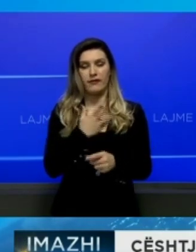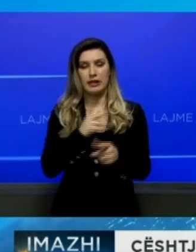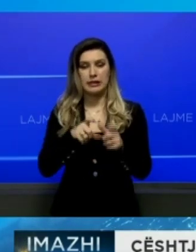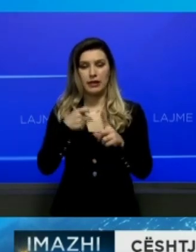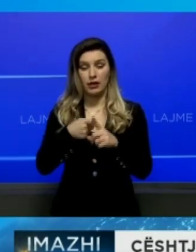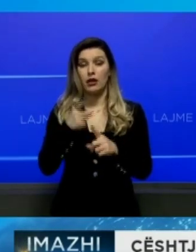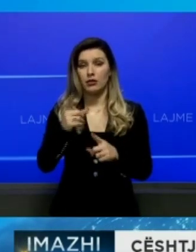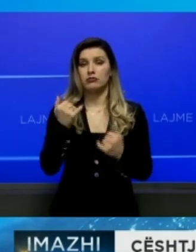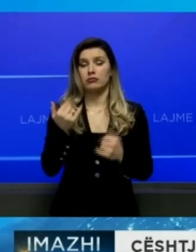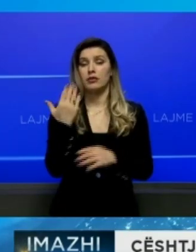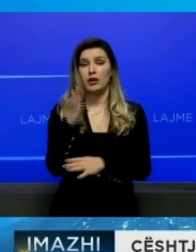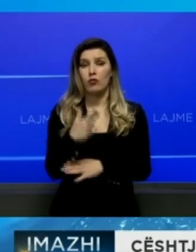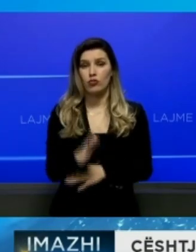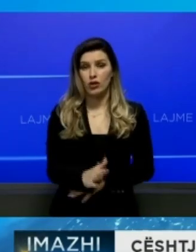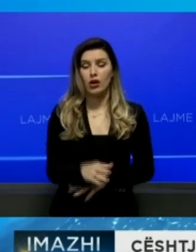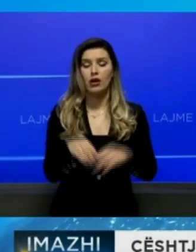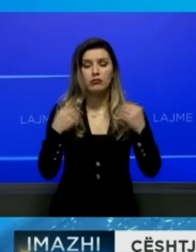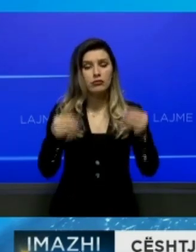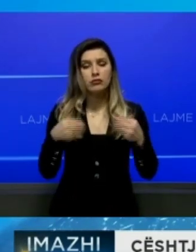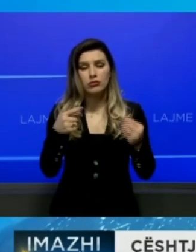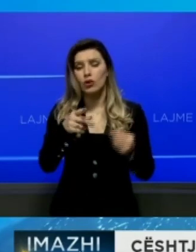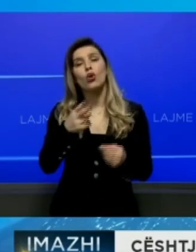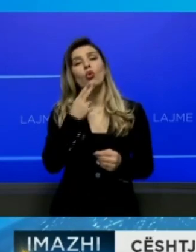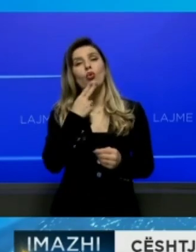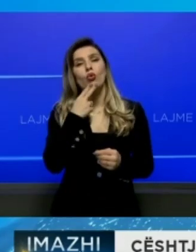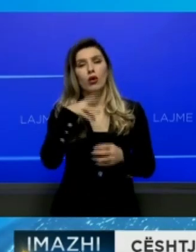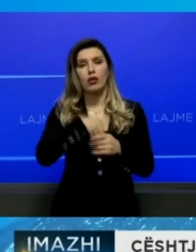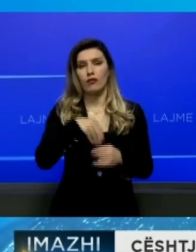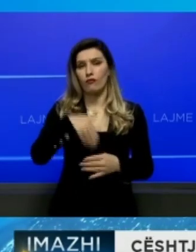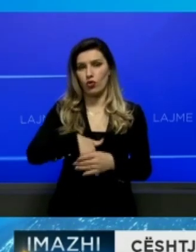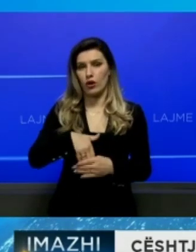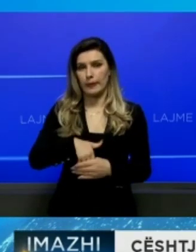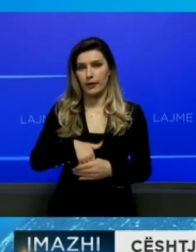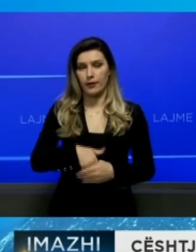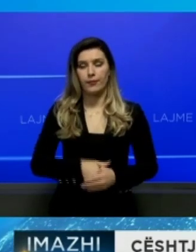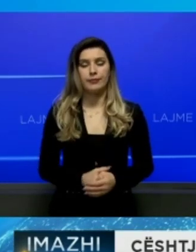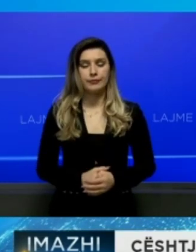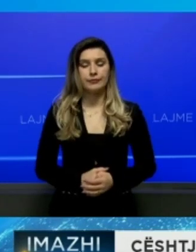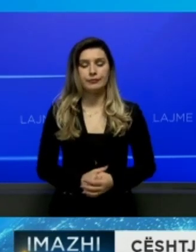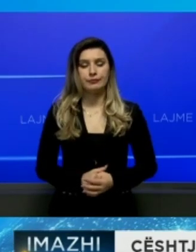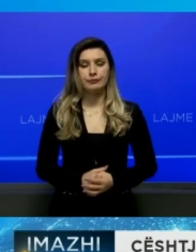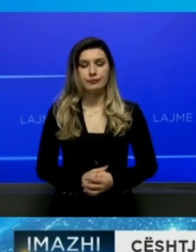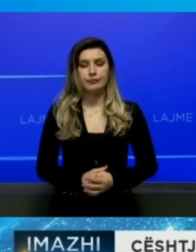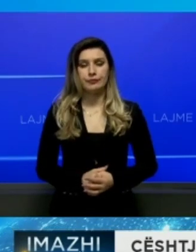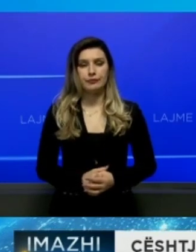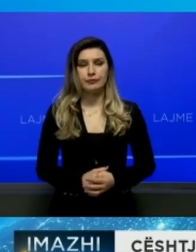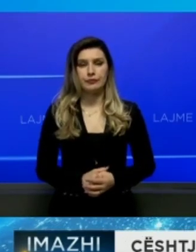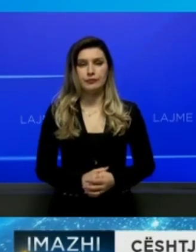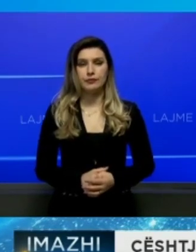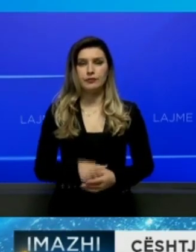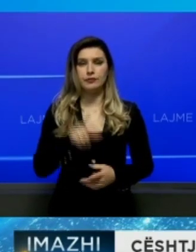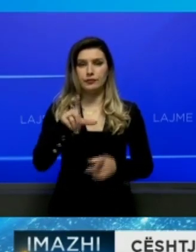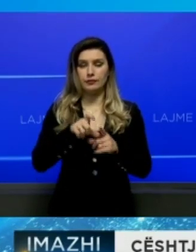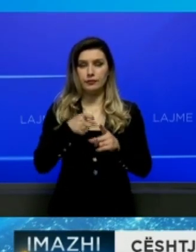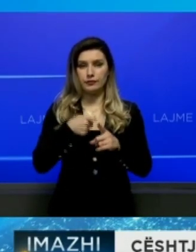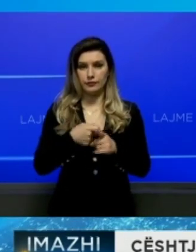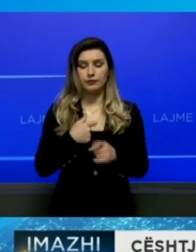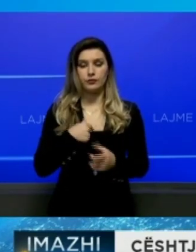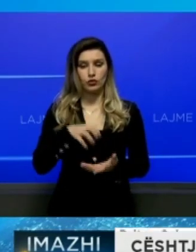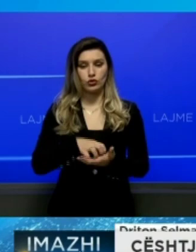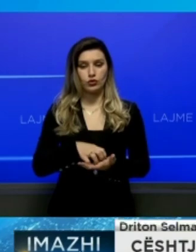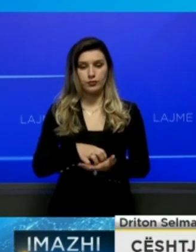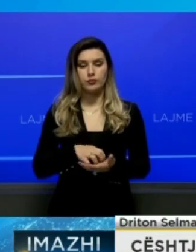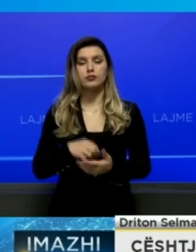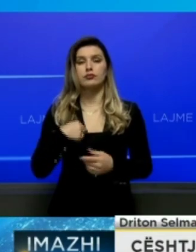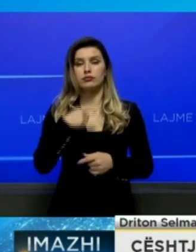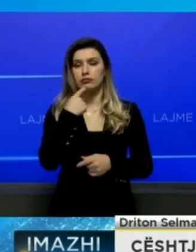deputetët e opozitës kanë thënë se nuk do të marrin pjesë në votime. Për LDK-n si grup parlamentar,